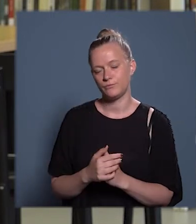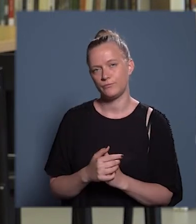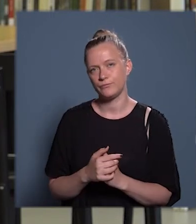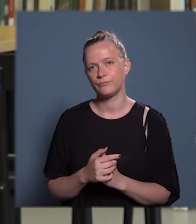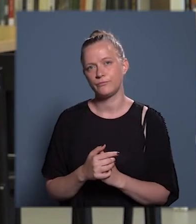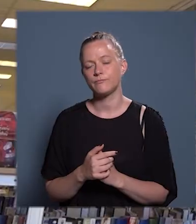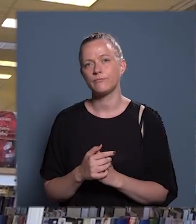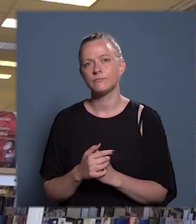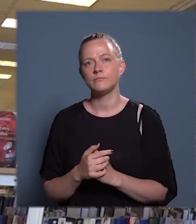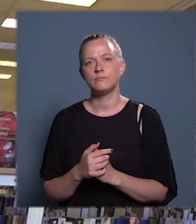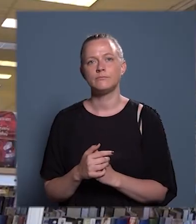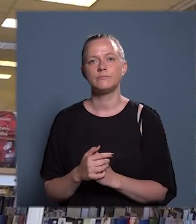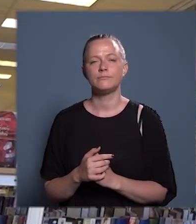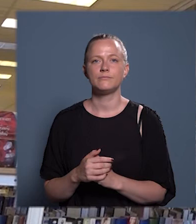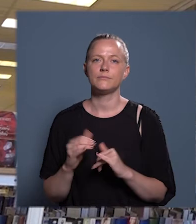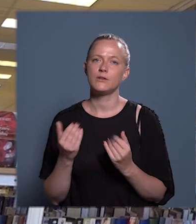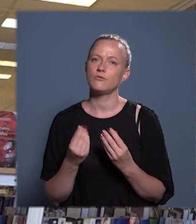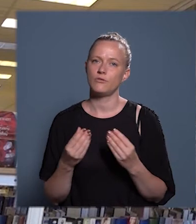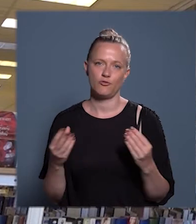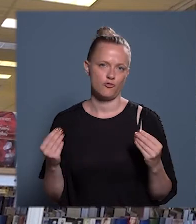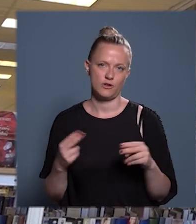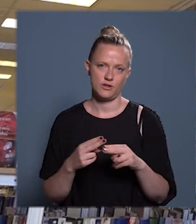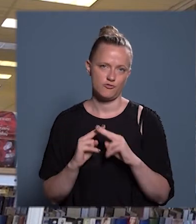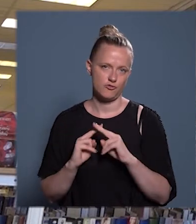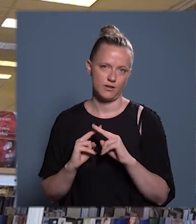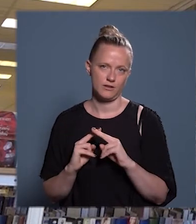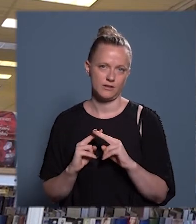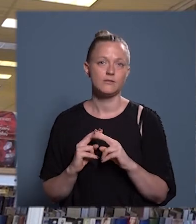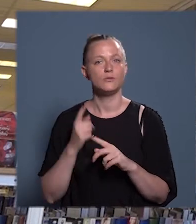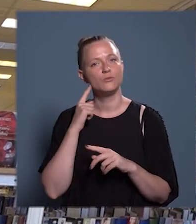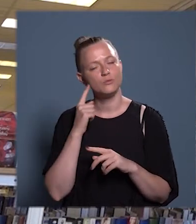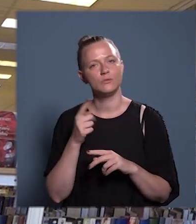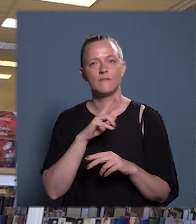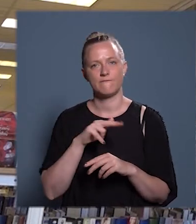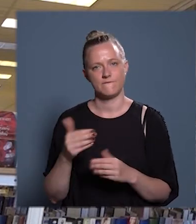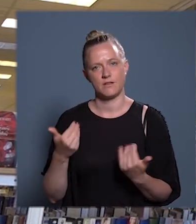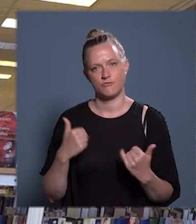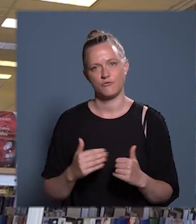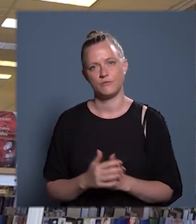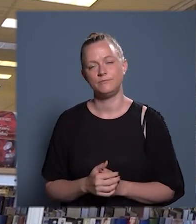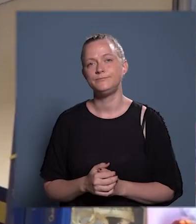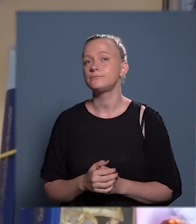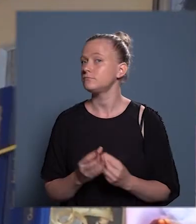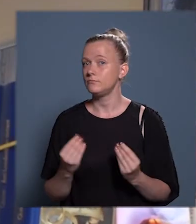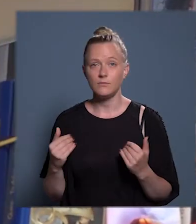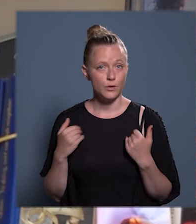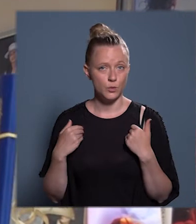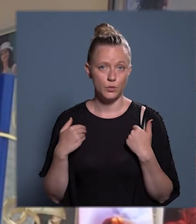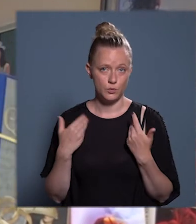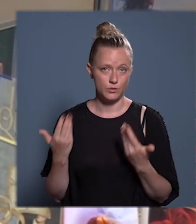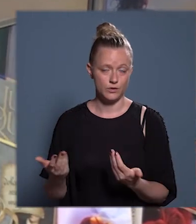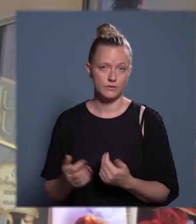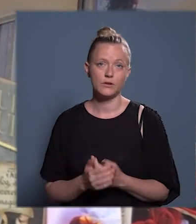gyógyulásomban, és nagyon sokat segít ahhoz, hogy én tudjak festeni. Nagyon örülök, hogy